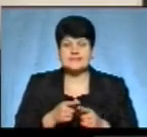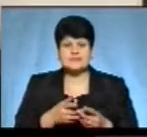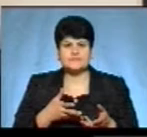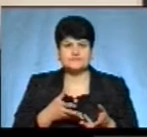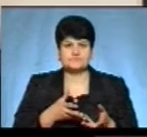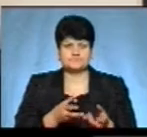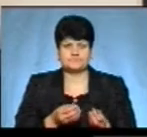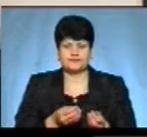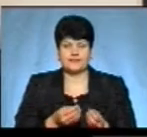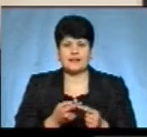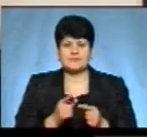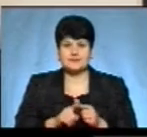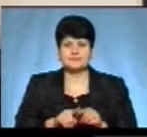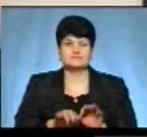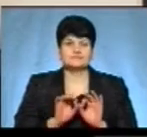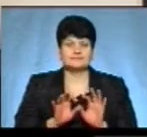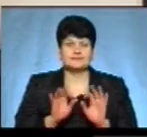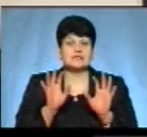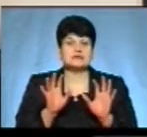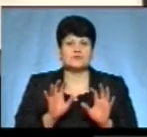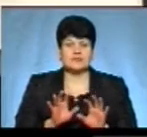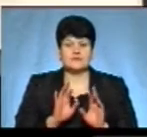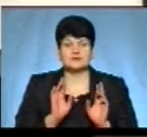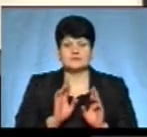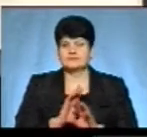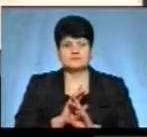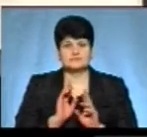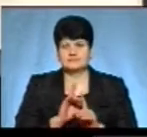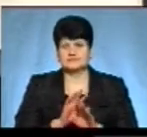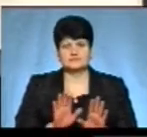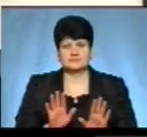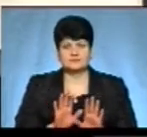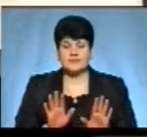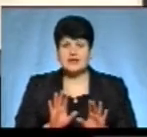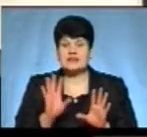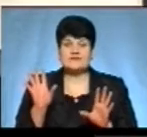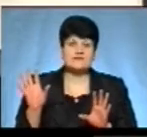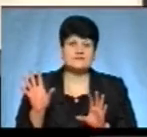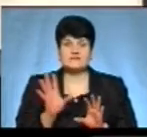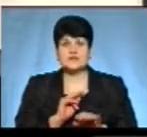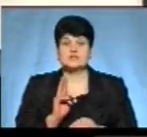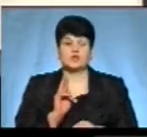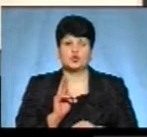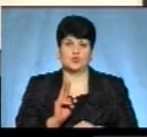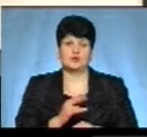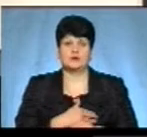таке трактування законодавства, воно неприйнятне є. І тому всі, хто не хоче